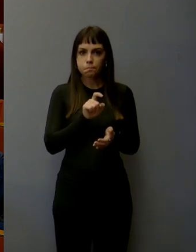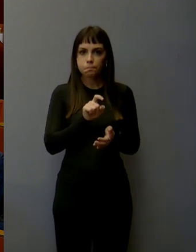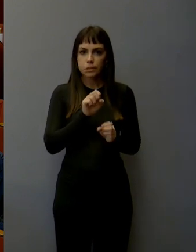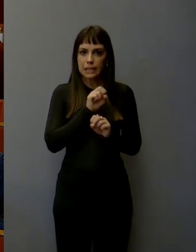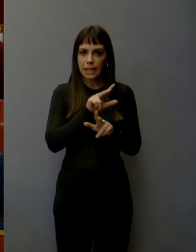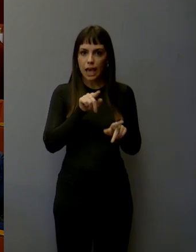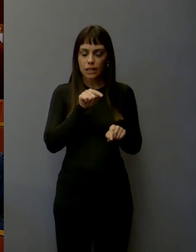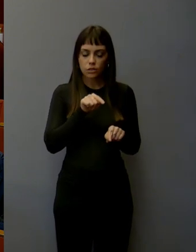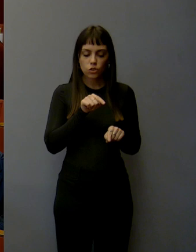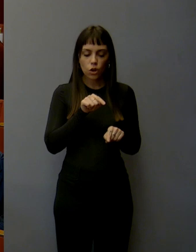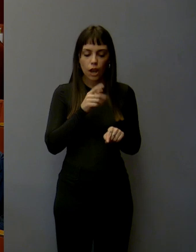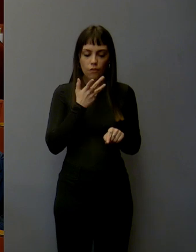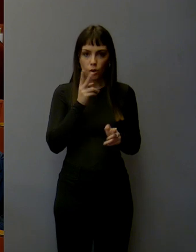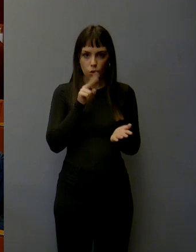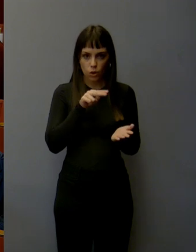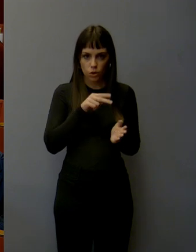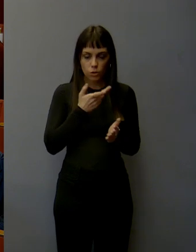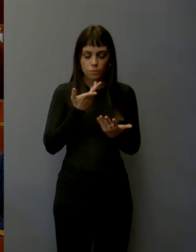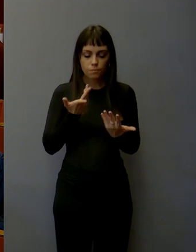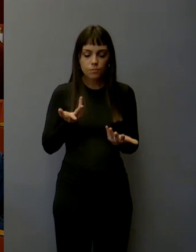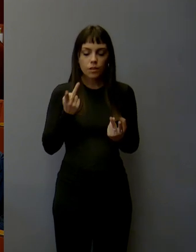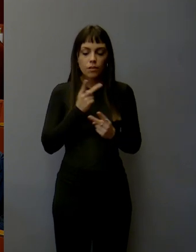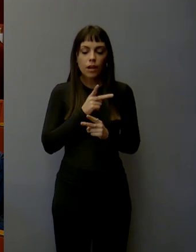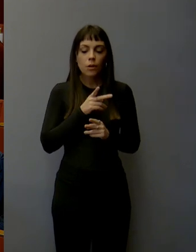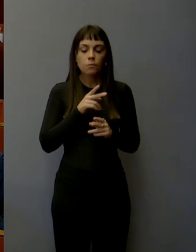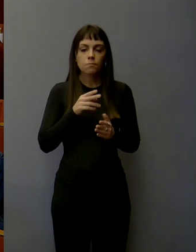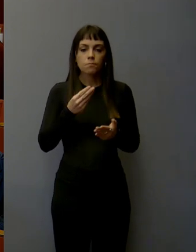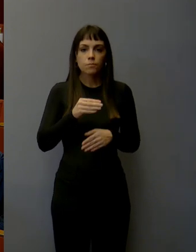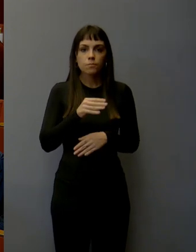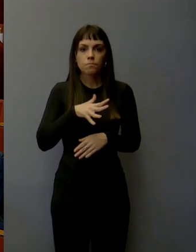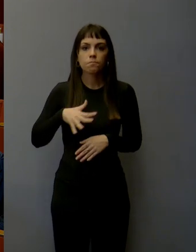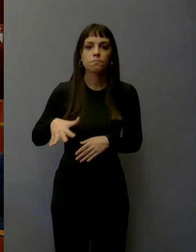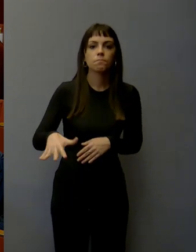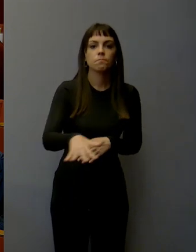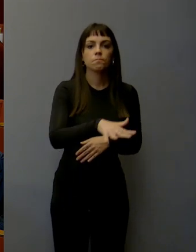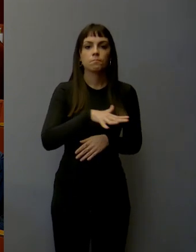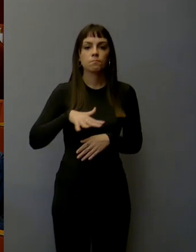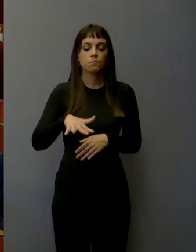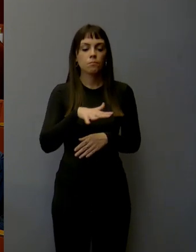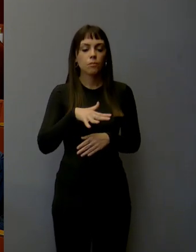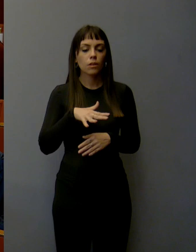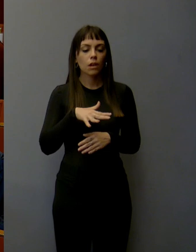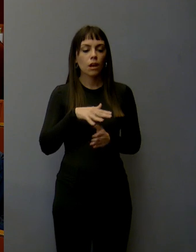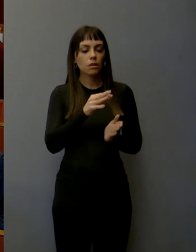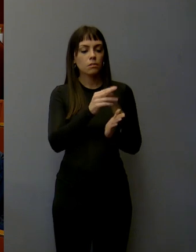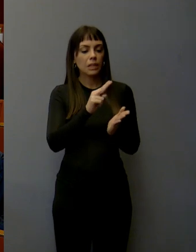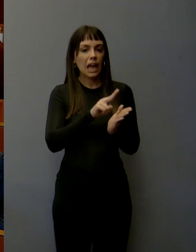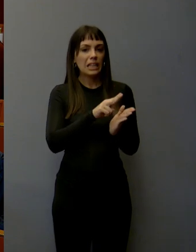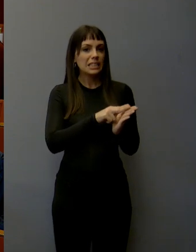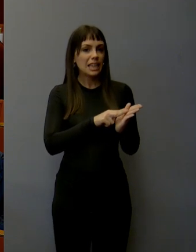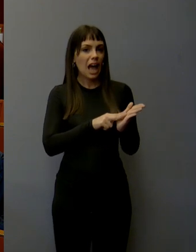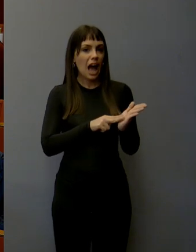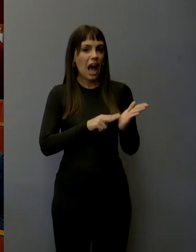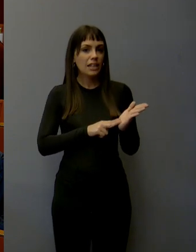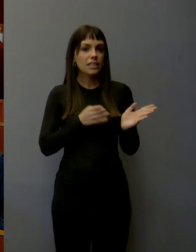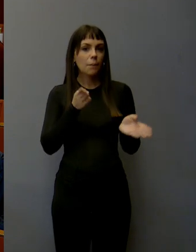in questa città aumenti di reati non si registra un pericolo sicurezza non si registra un'emergenza diceva